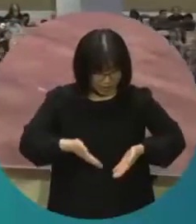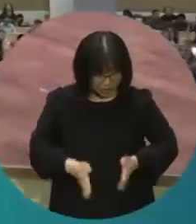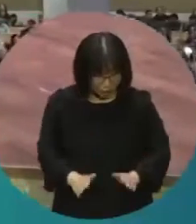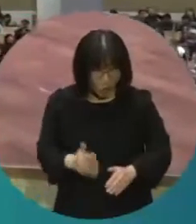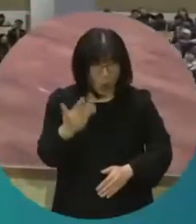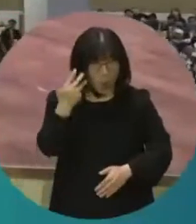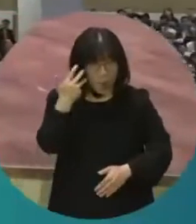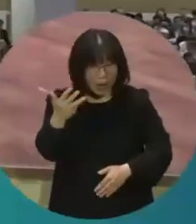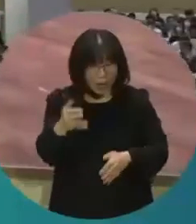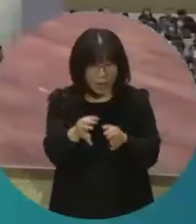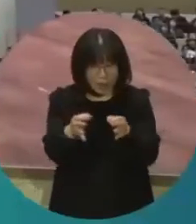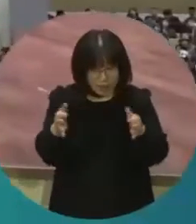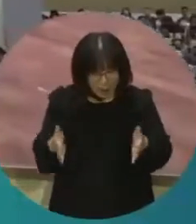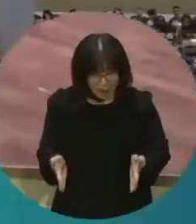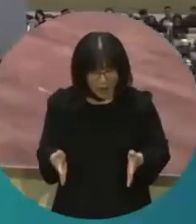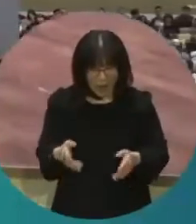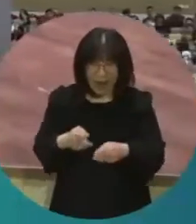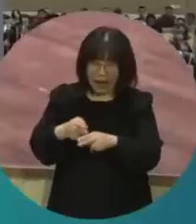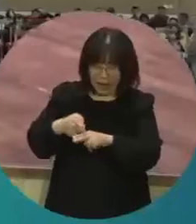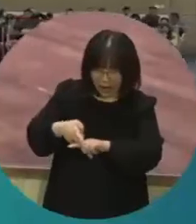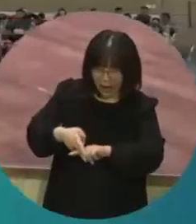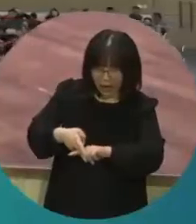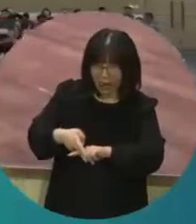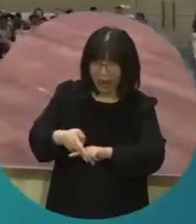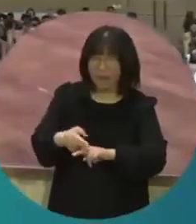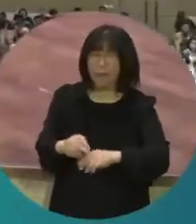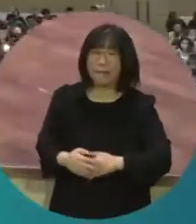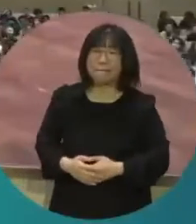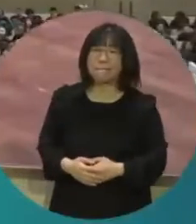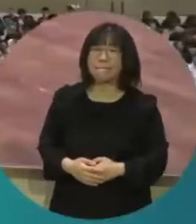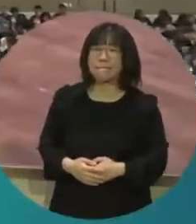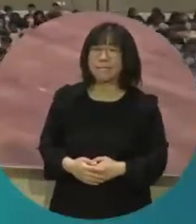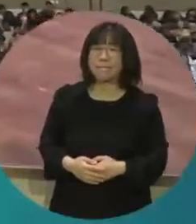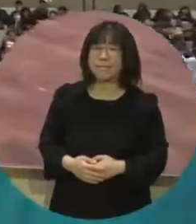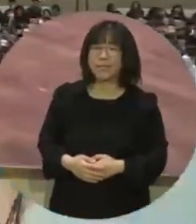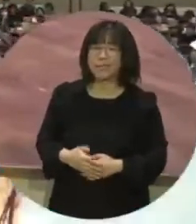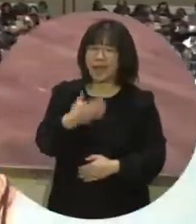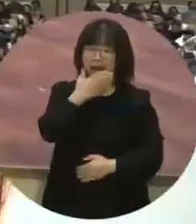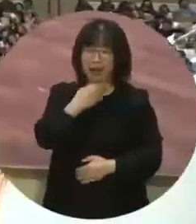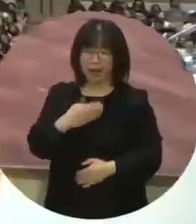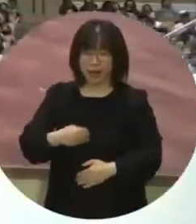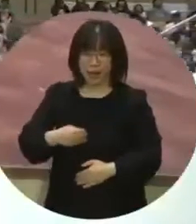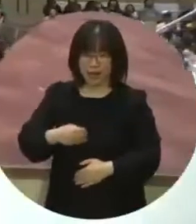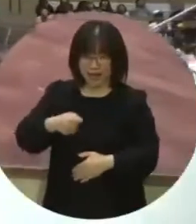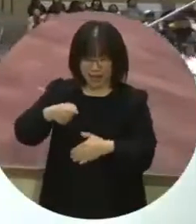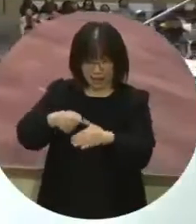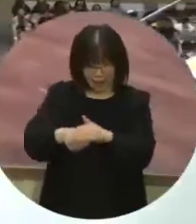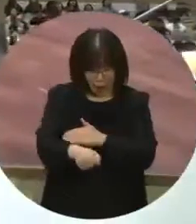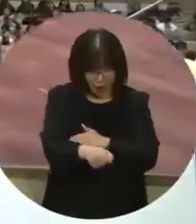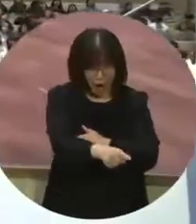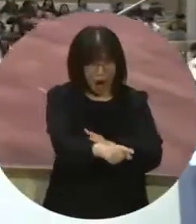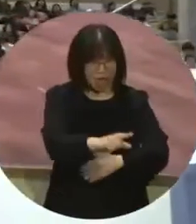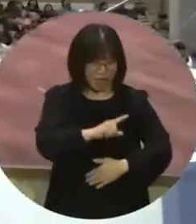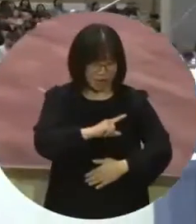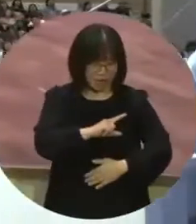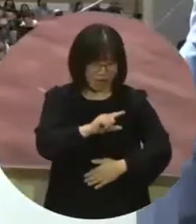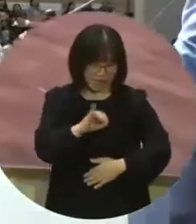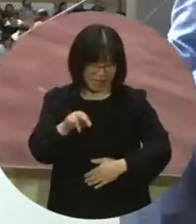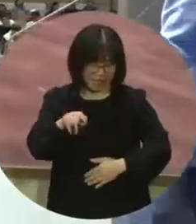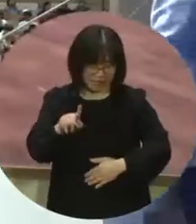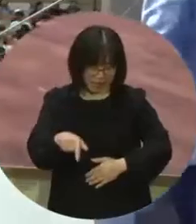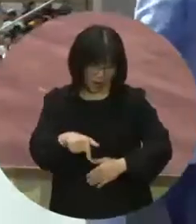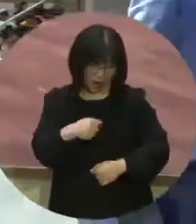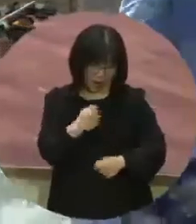그가 하나님 명령하신 대로 할례를 행하였더라. 자, 아브라함은 태어난 아들 이름 이삭이라 하고 난 지 8일